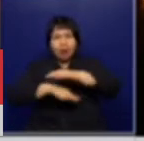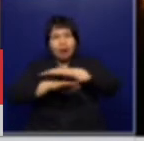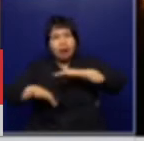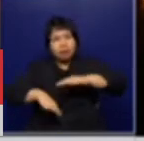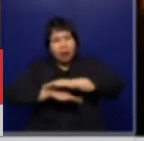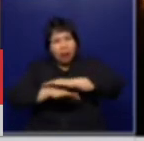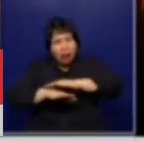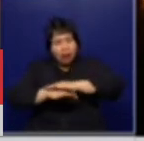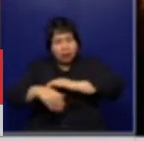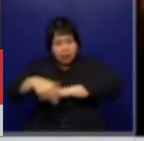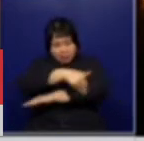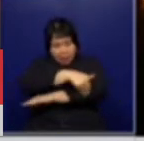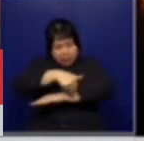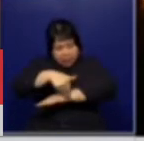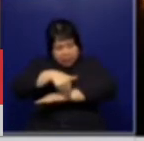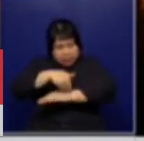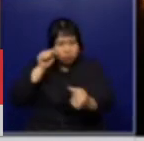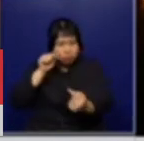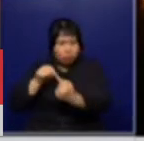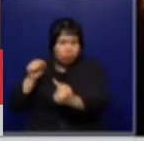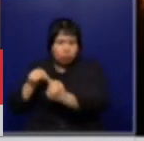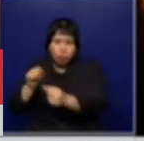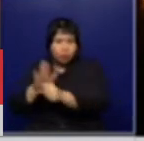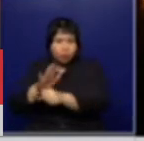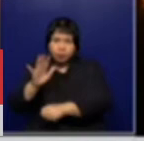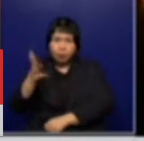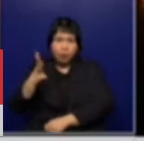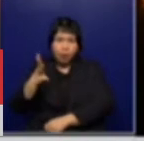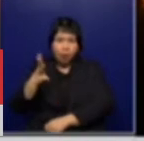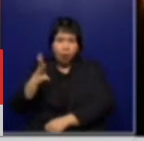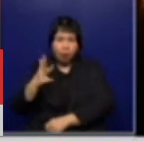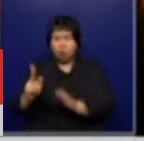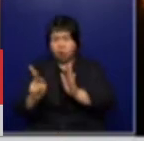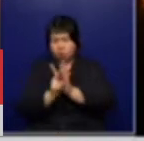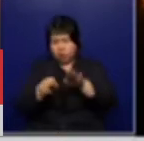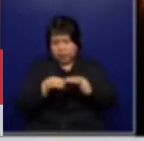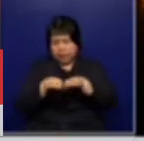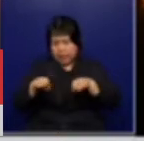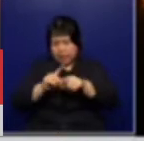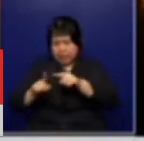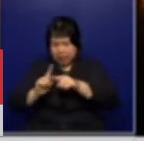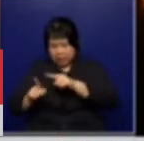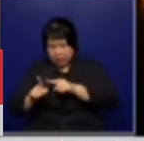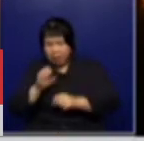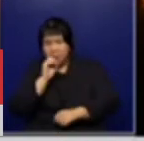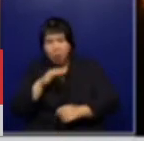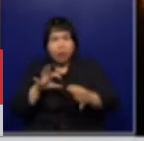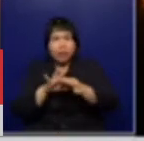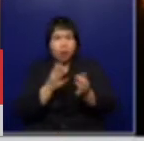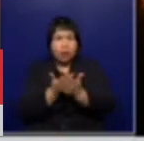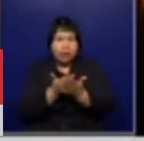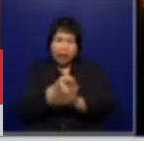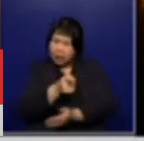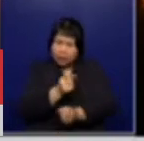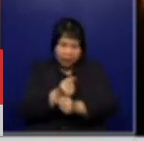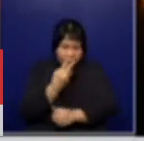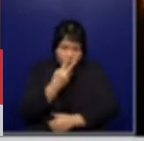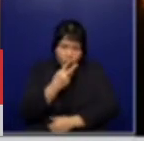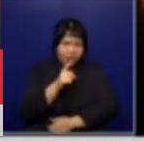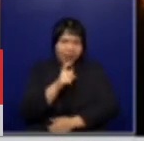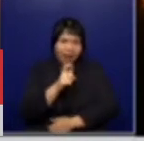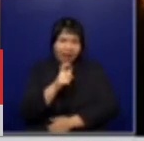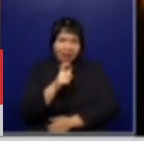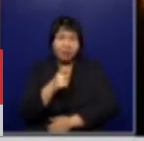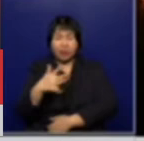การสอบบัญชีที่เหมาะสมอย่างเพียงพอเพื่อเป็นเกณฑ์ในการแสดงความเห็นต่อรายงานการเงินในเอกสารค่ะยังได้ระบุ